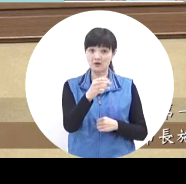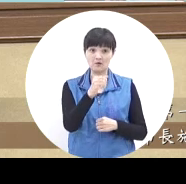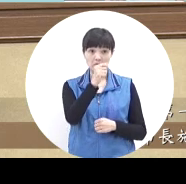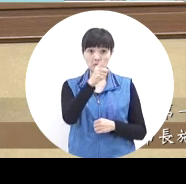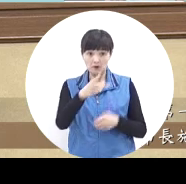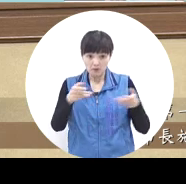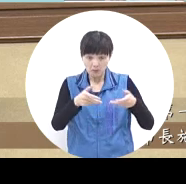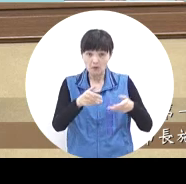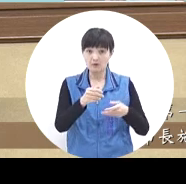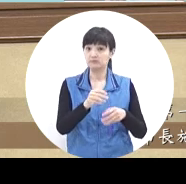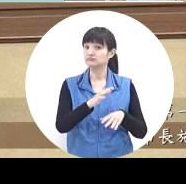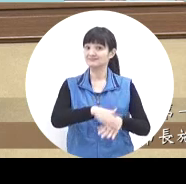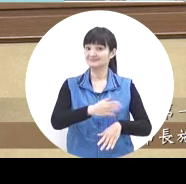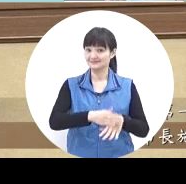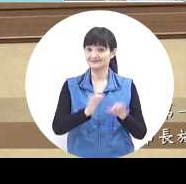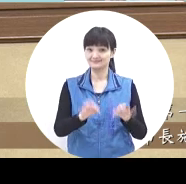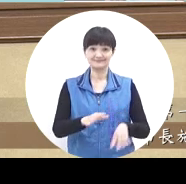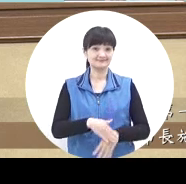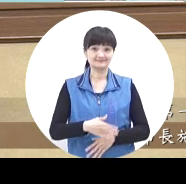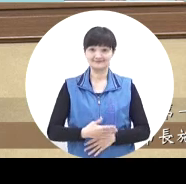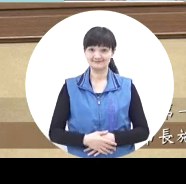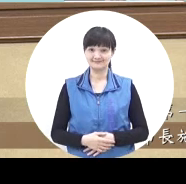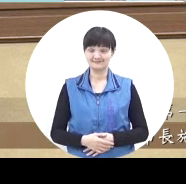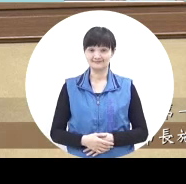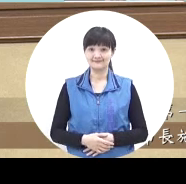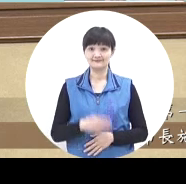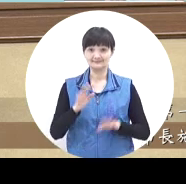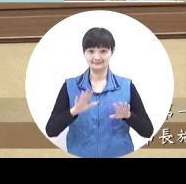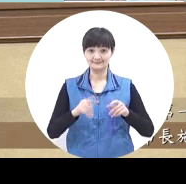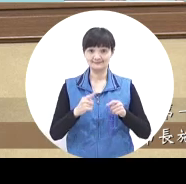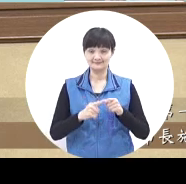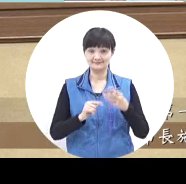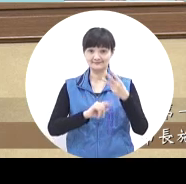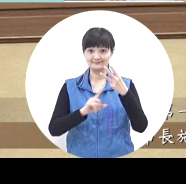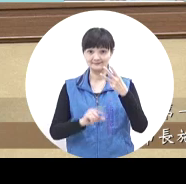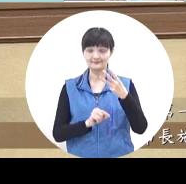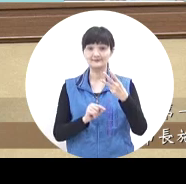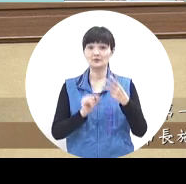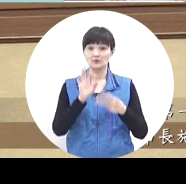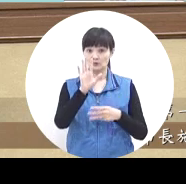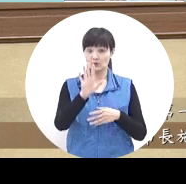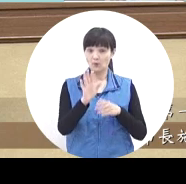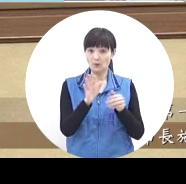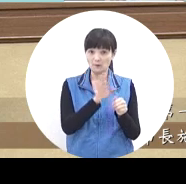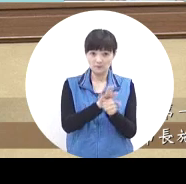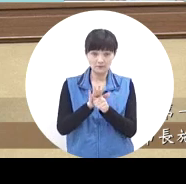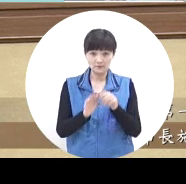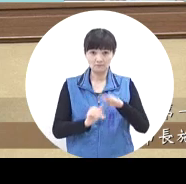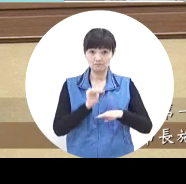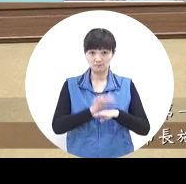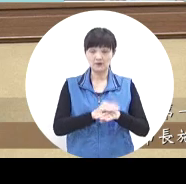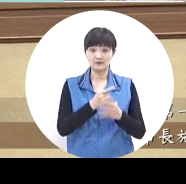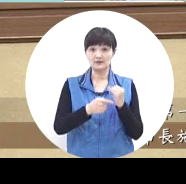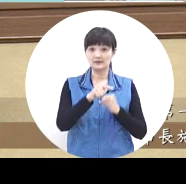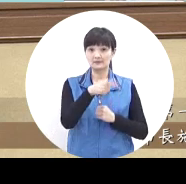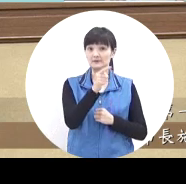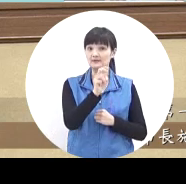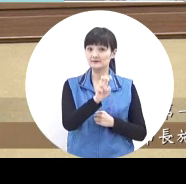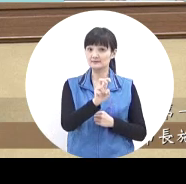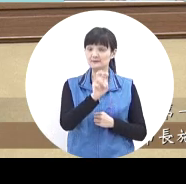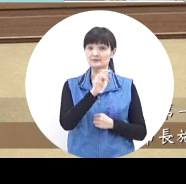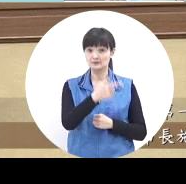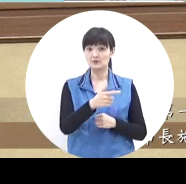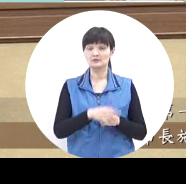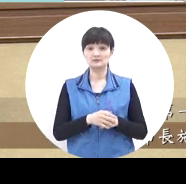区块，我们在今年的3月已经完成162校，年底要完成211个